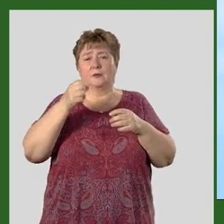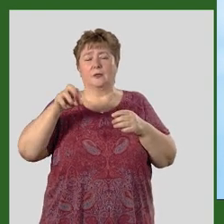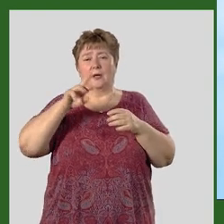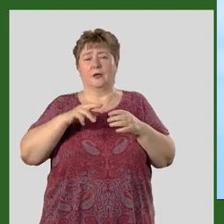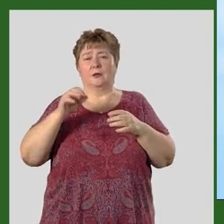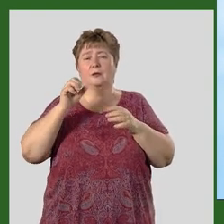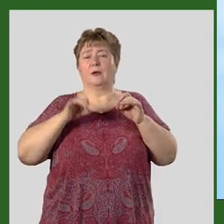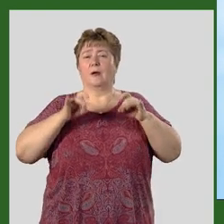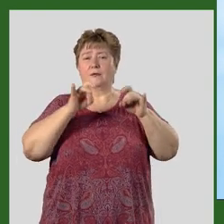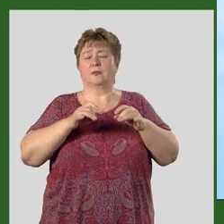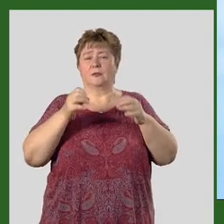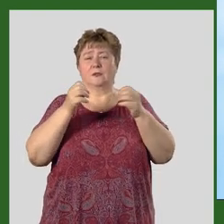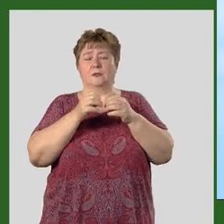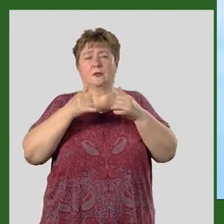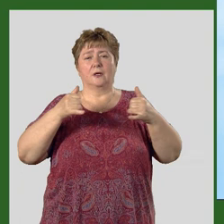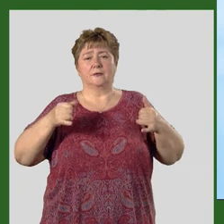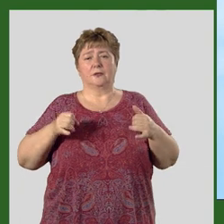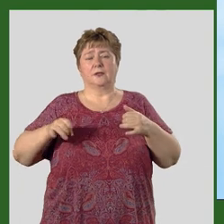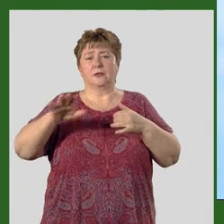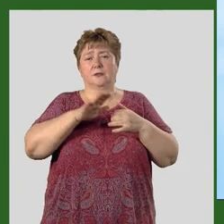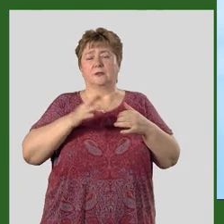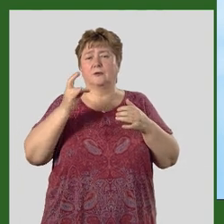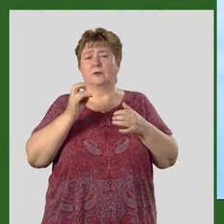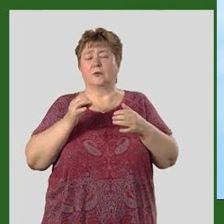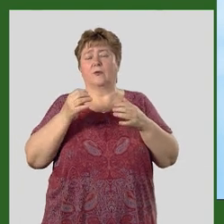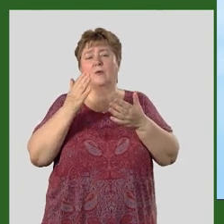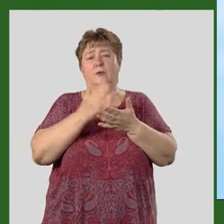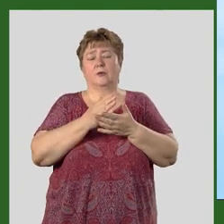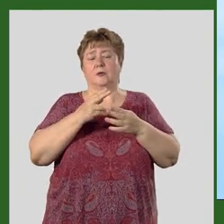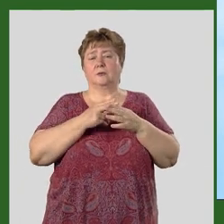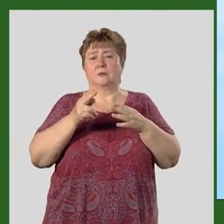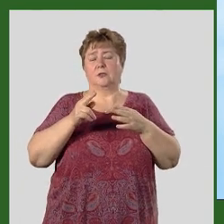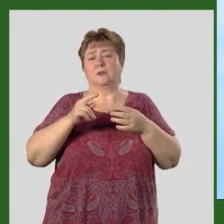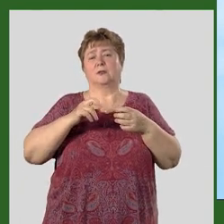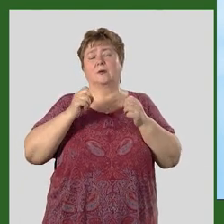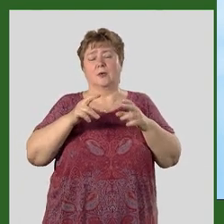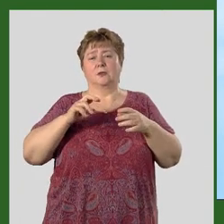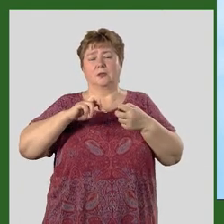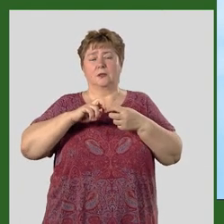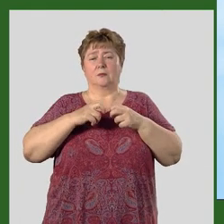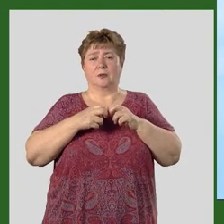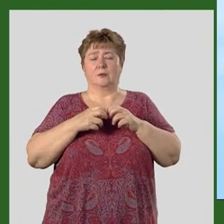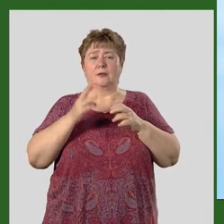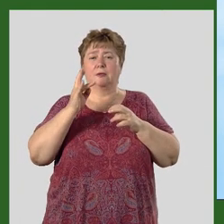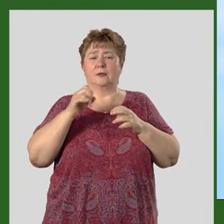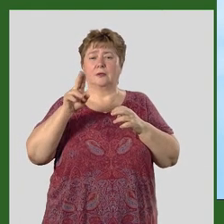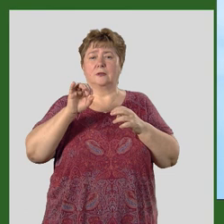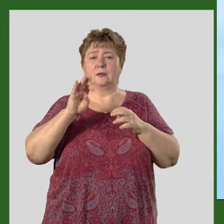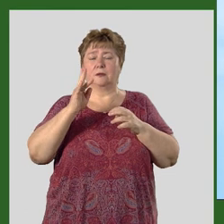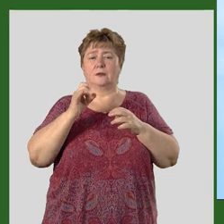Австралия входят в десятку развитых стран, но имеют проблемы безопасности.